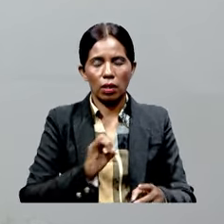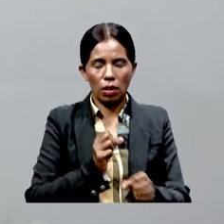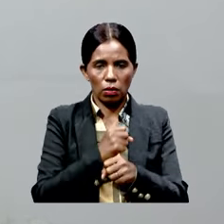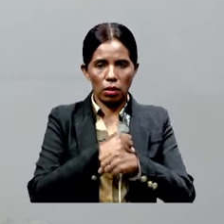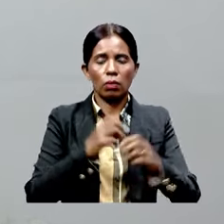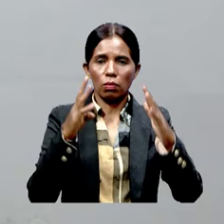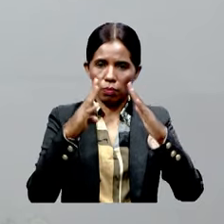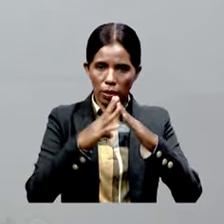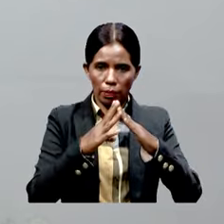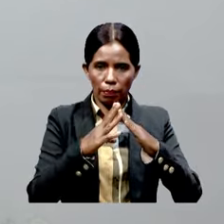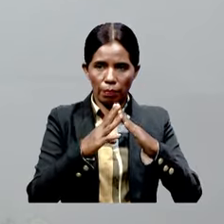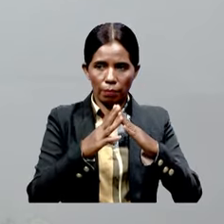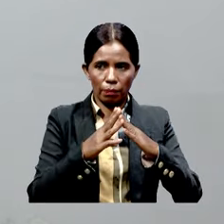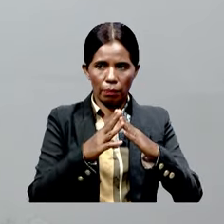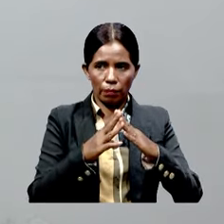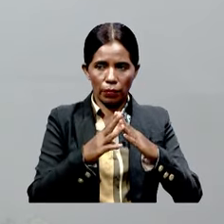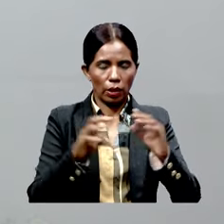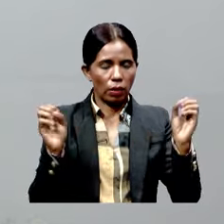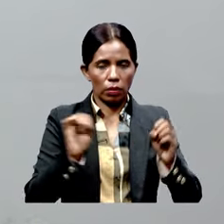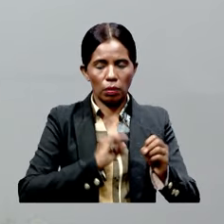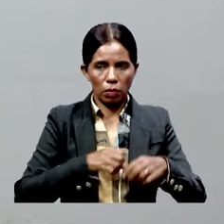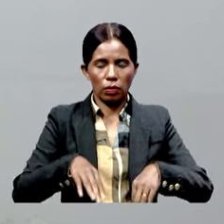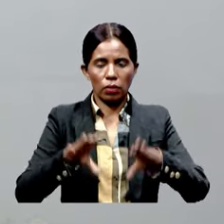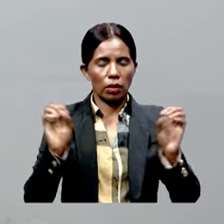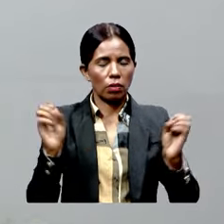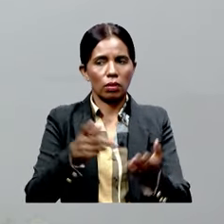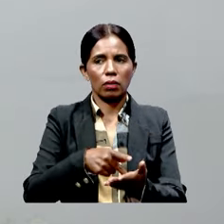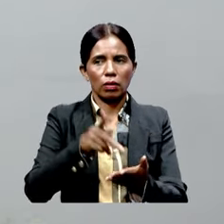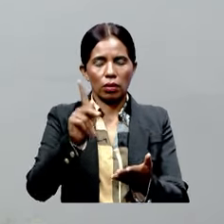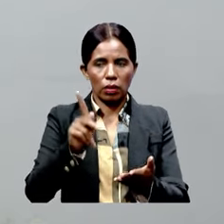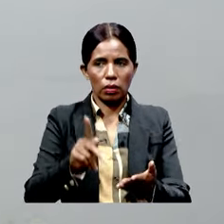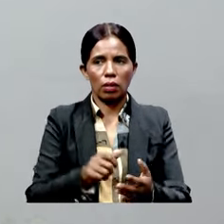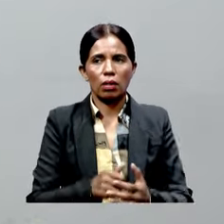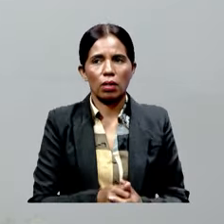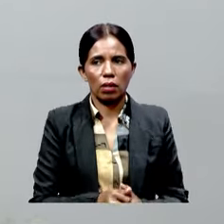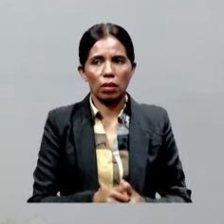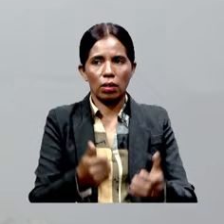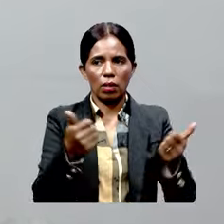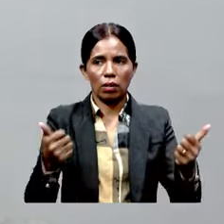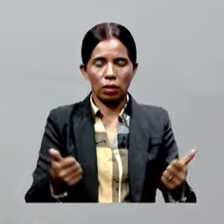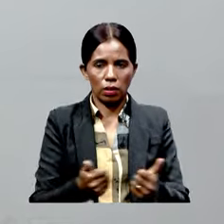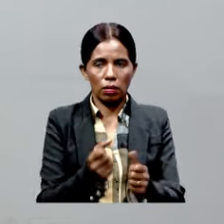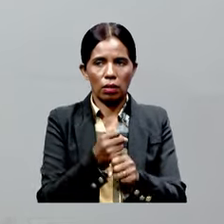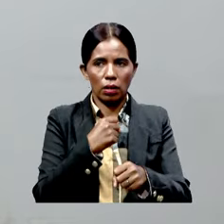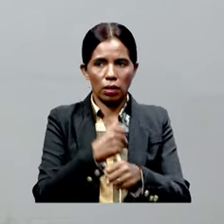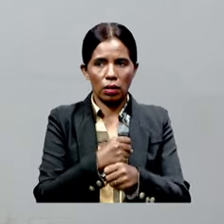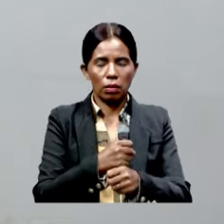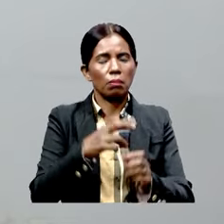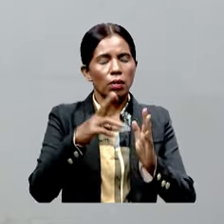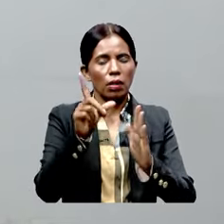uma i lau sa uma kafan hau la fo aluga mus lau sa uma fo aluga mebe agensi de makalo. Ne mus le